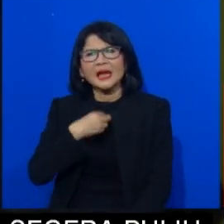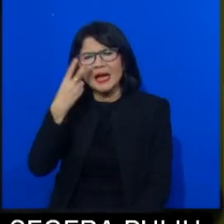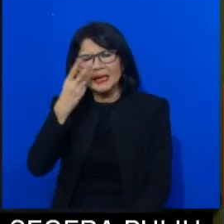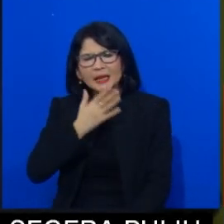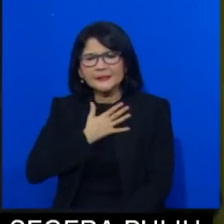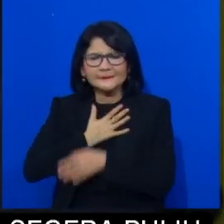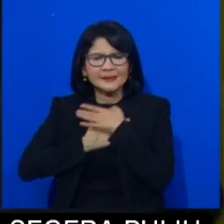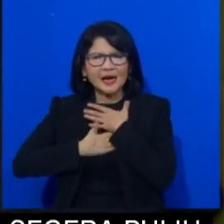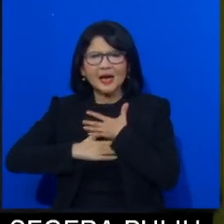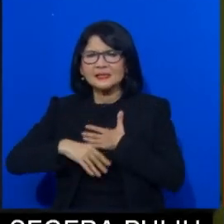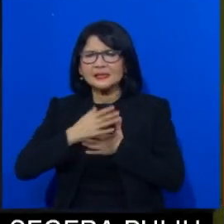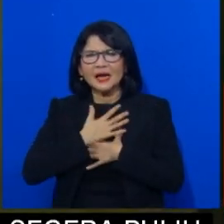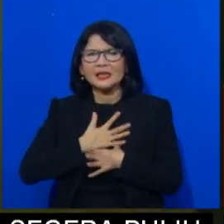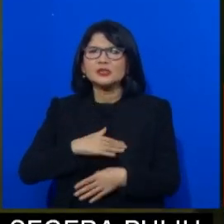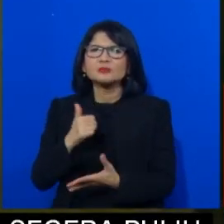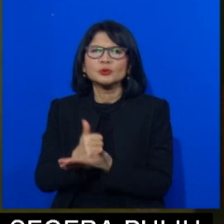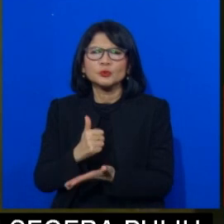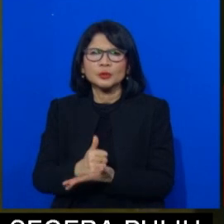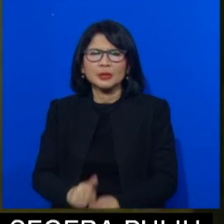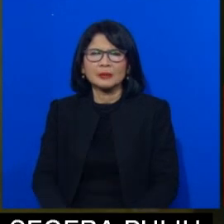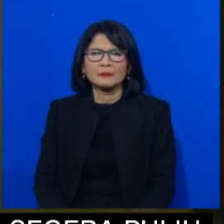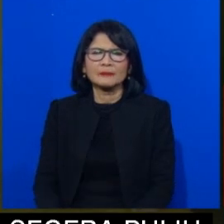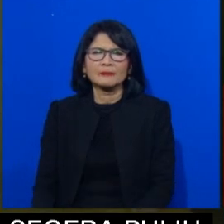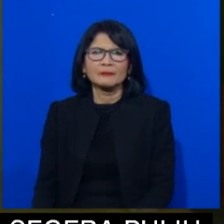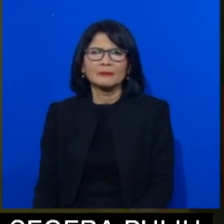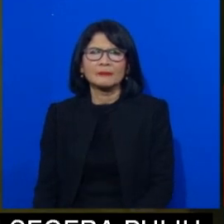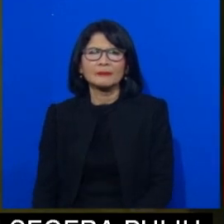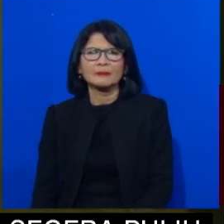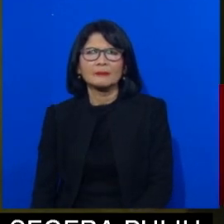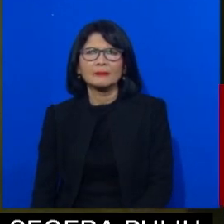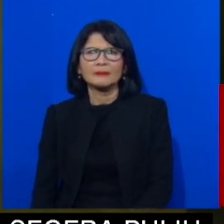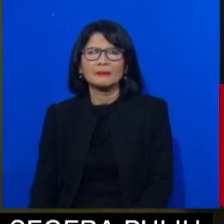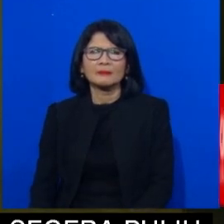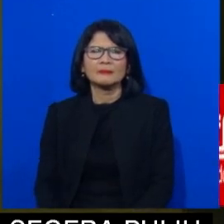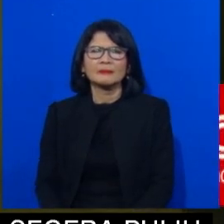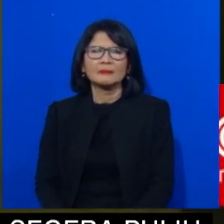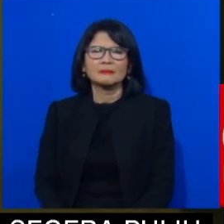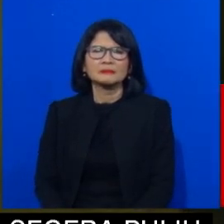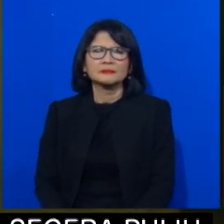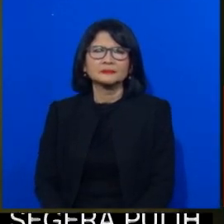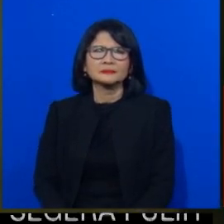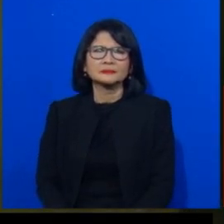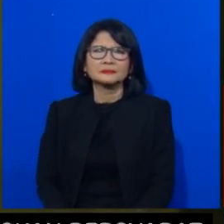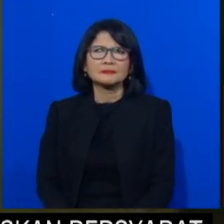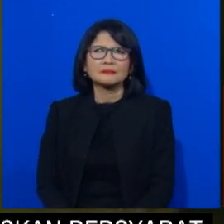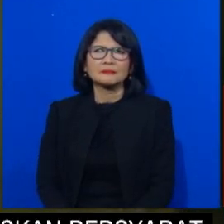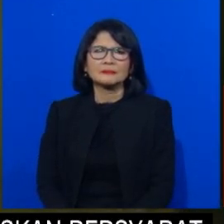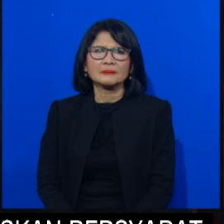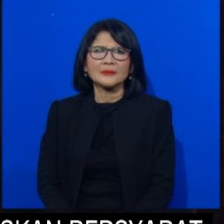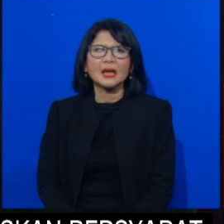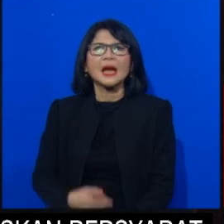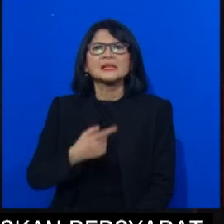nggak tega nih, ya beneran. Otak ibu nekat itu, nekat kerja,